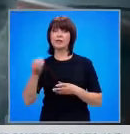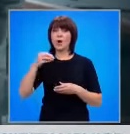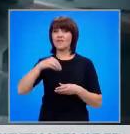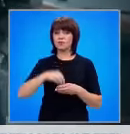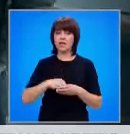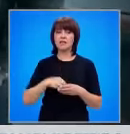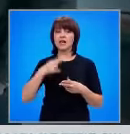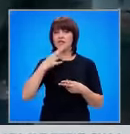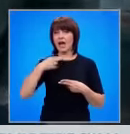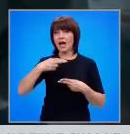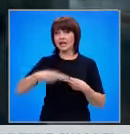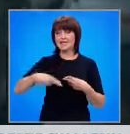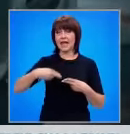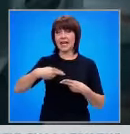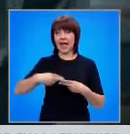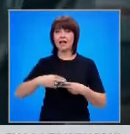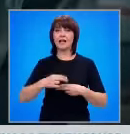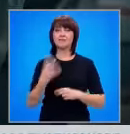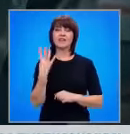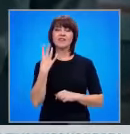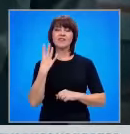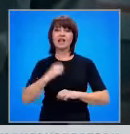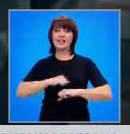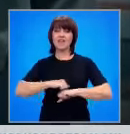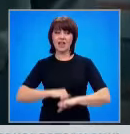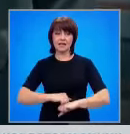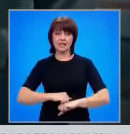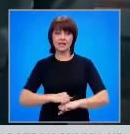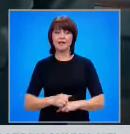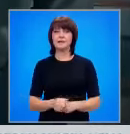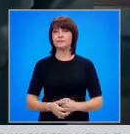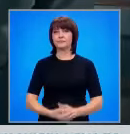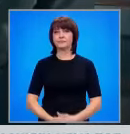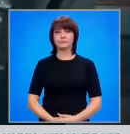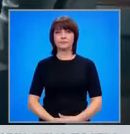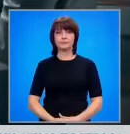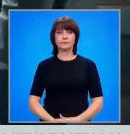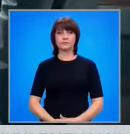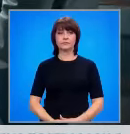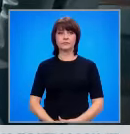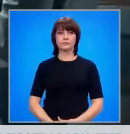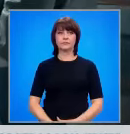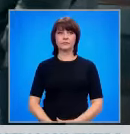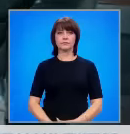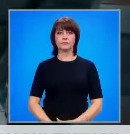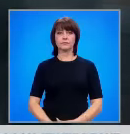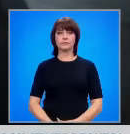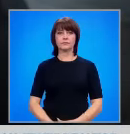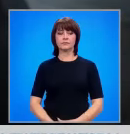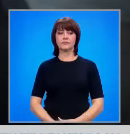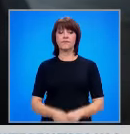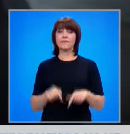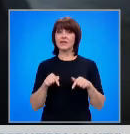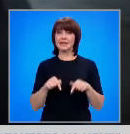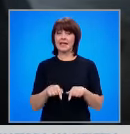на БНТ Четвърта власт. Връщаш се там, откъдето цял живот се опитвам да избягам. А